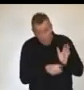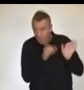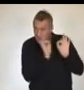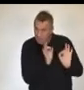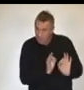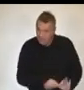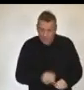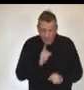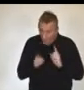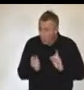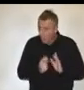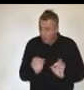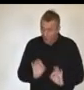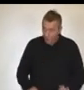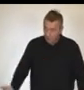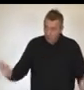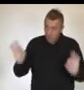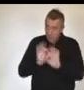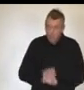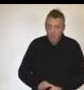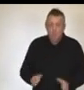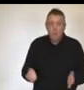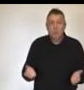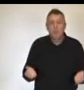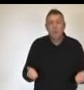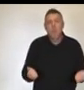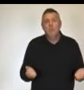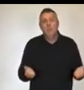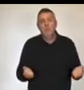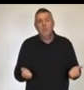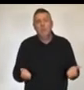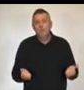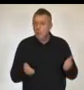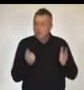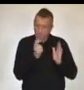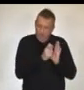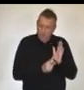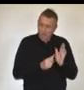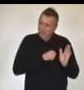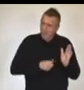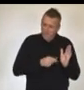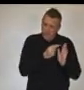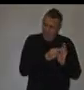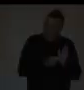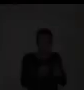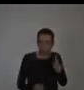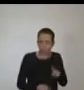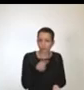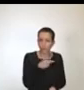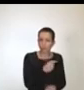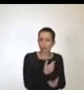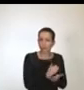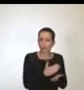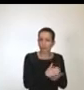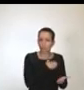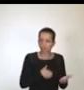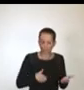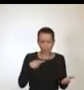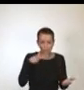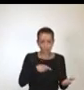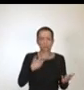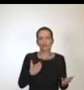ceux employés par la Cour des comptes. Donc écoutez, parfois à force d'être hors sol, on est un peu hors jeu, Monsieur Florian. Nous allons nous battre